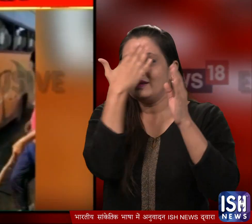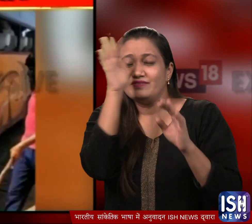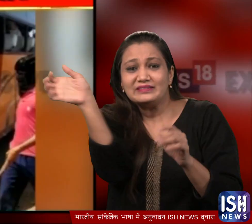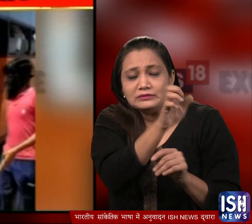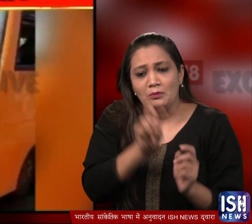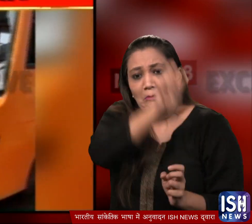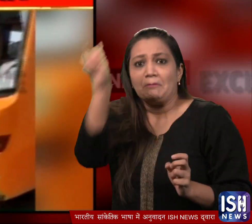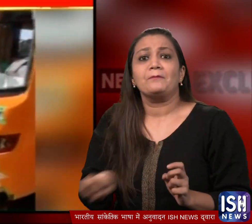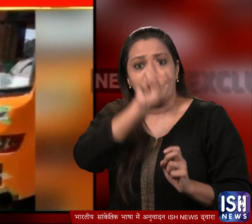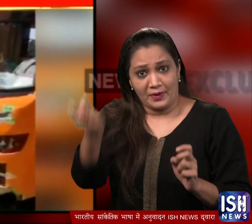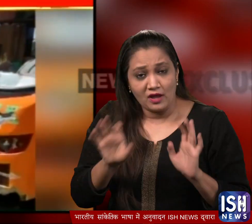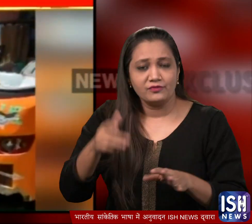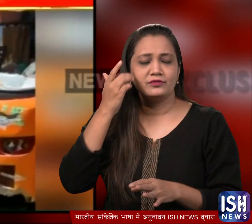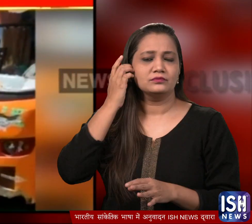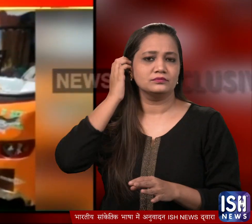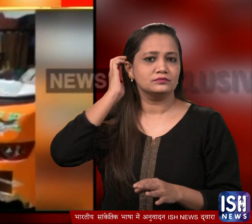नीचे कूदती नजर आईं।